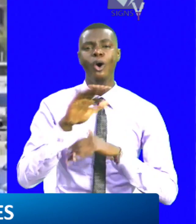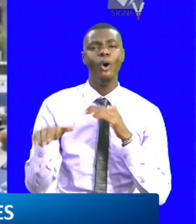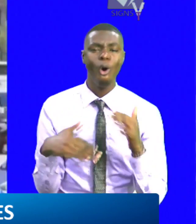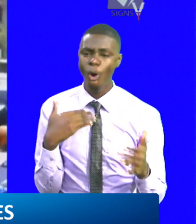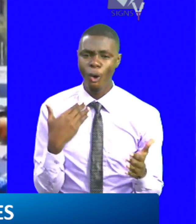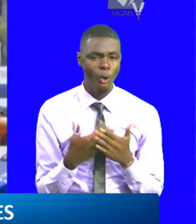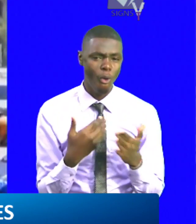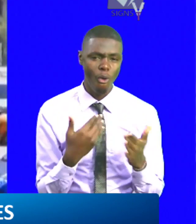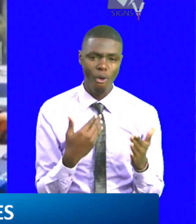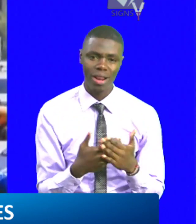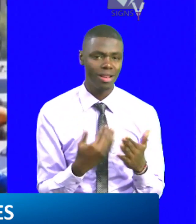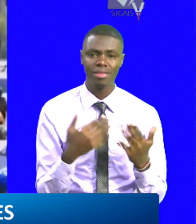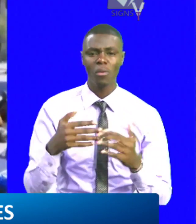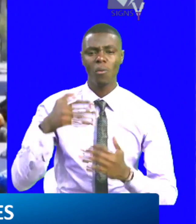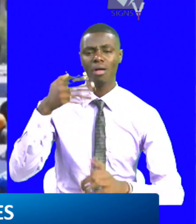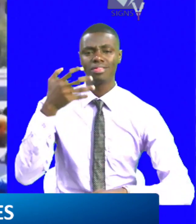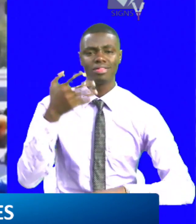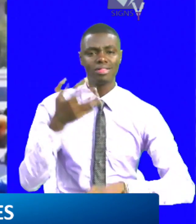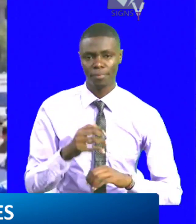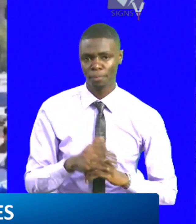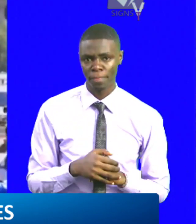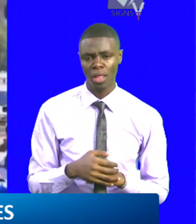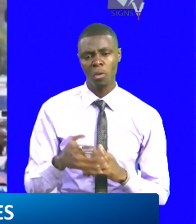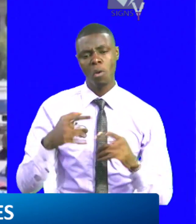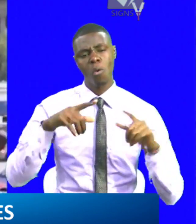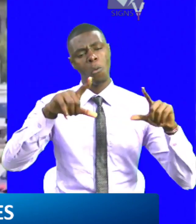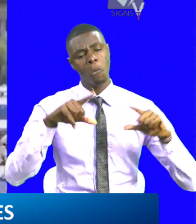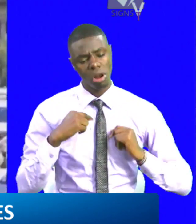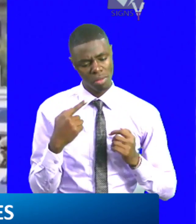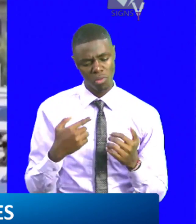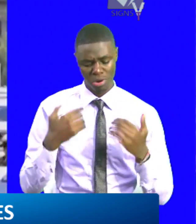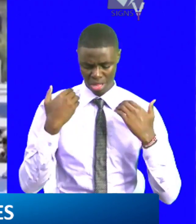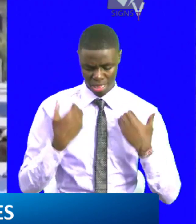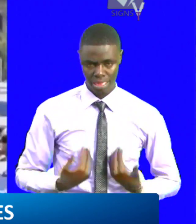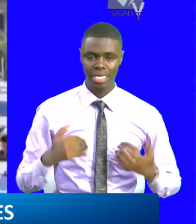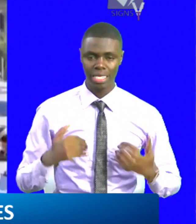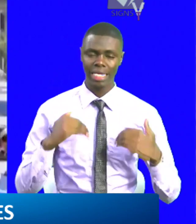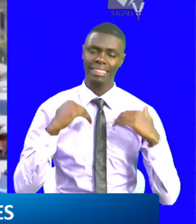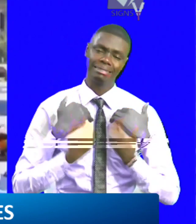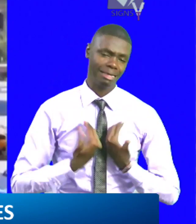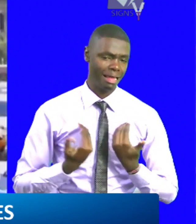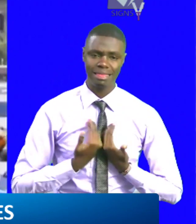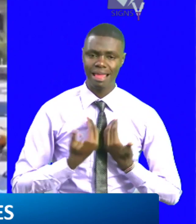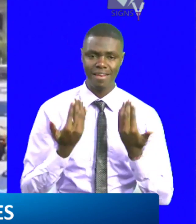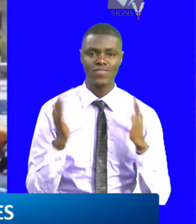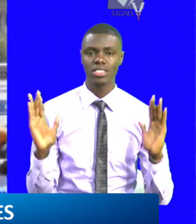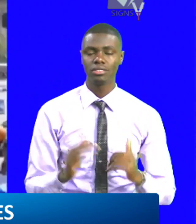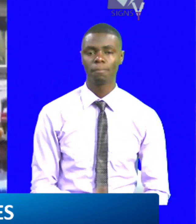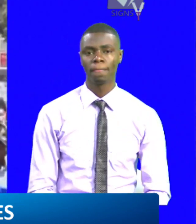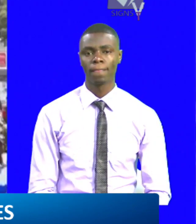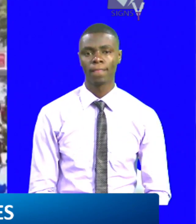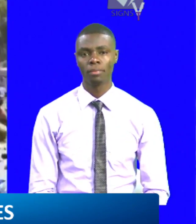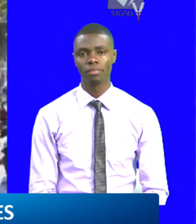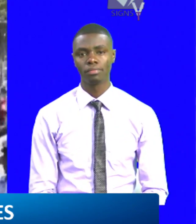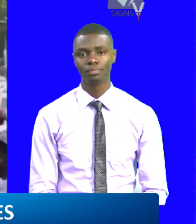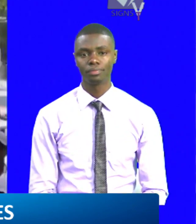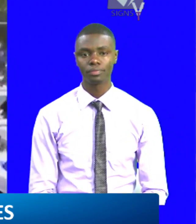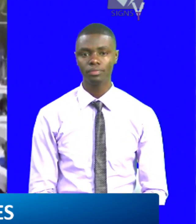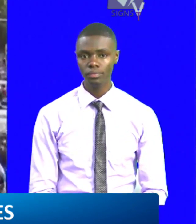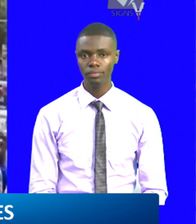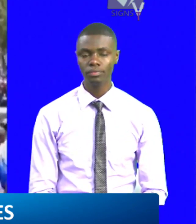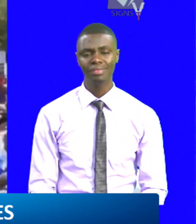Wakaniambia mafuta ndio hiyo, kodi ya nyumba ndio hiyo, karo ya shule, haya